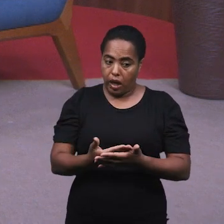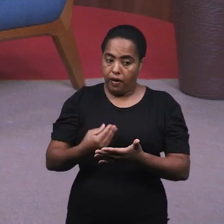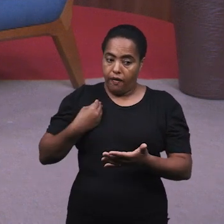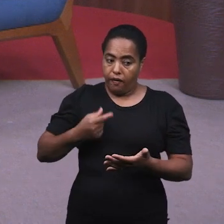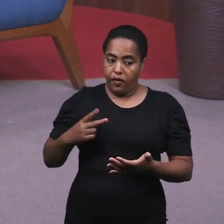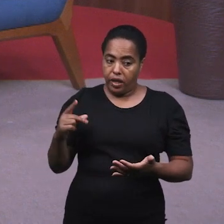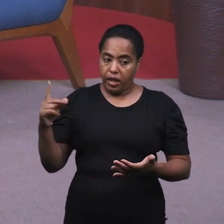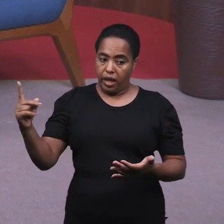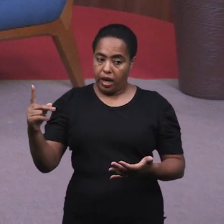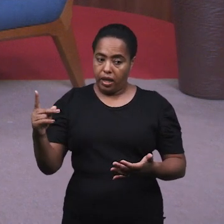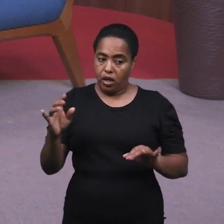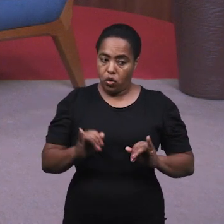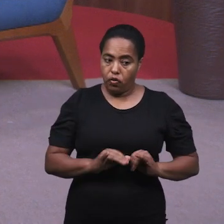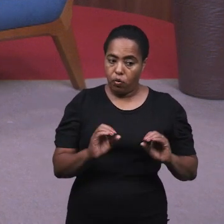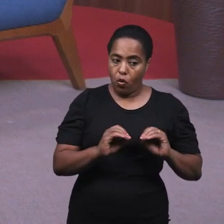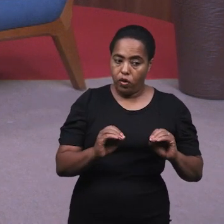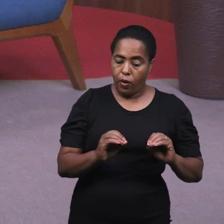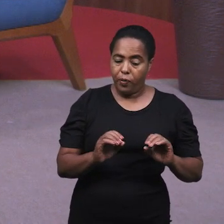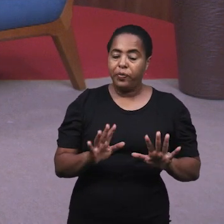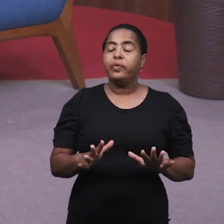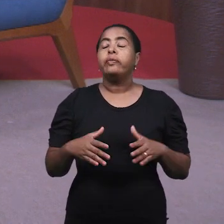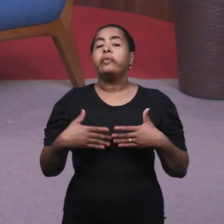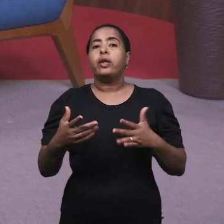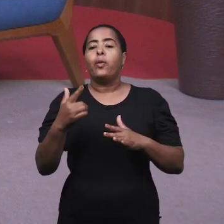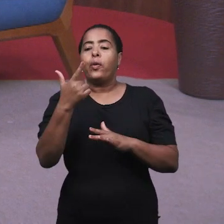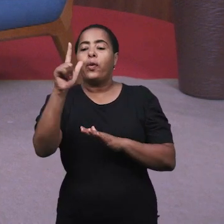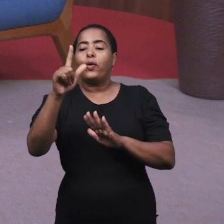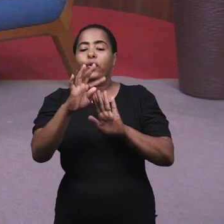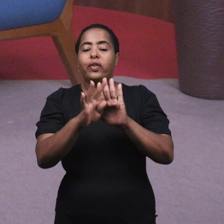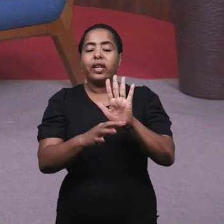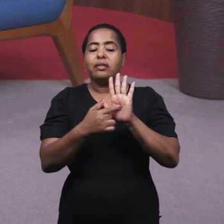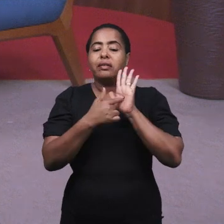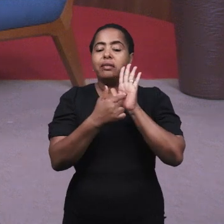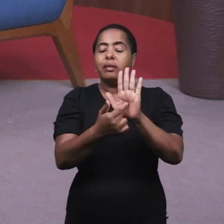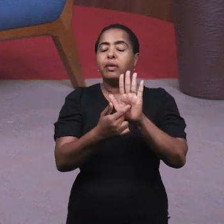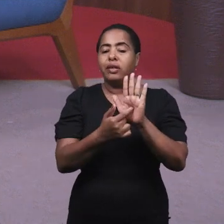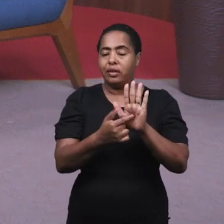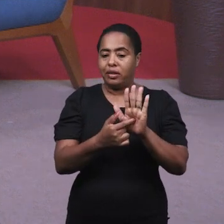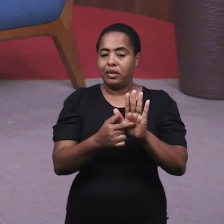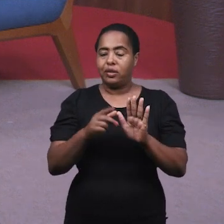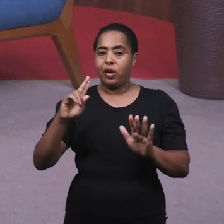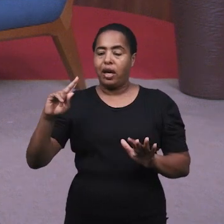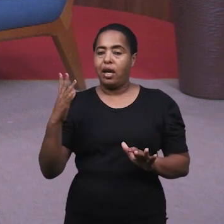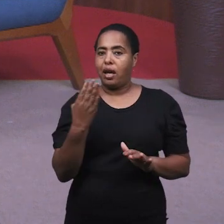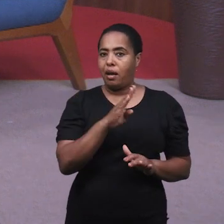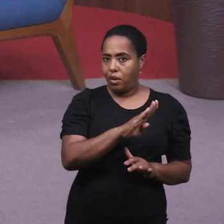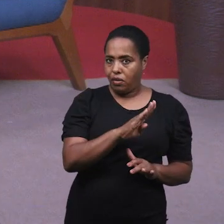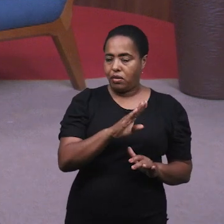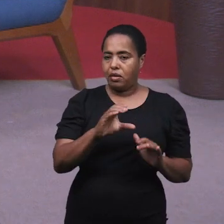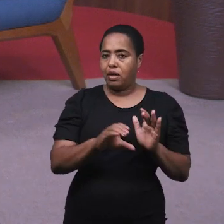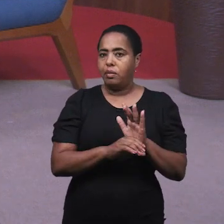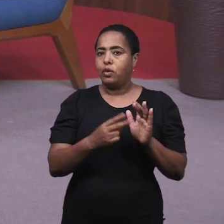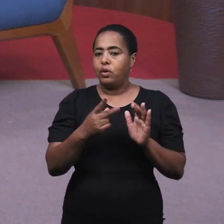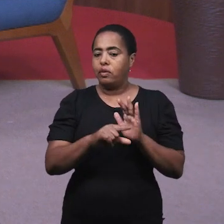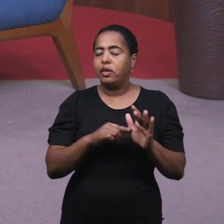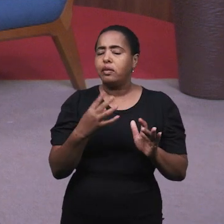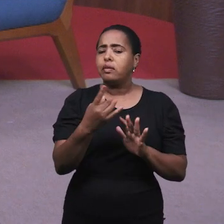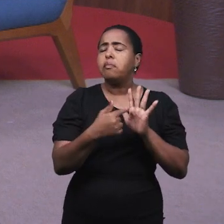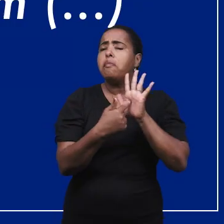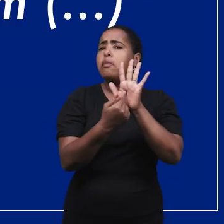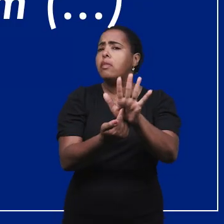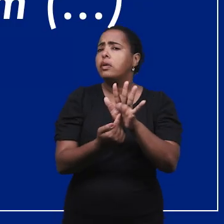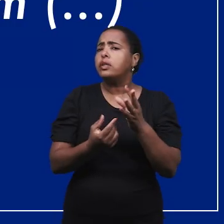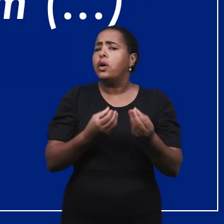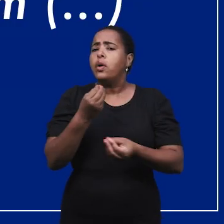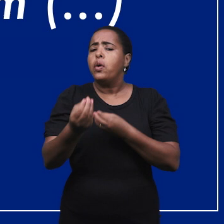point, mais aient la vie éternelle, c'est un échappatoire. Je vais lire un autre texte qui se trouve en Hébreu, chapitre 2, versets 3 et 4, qui